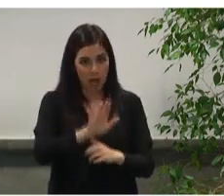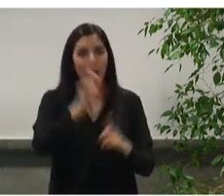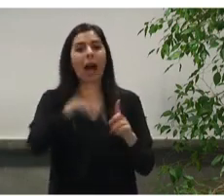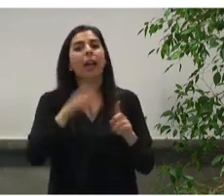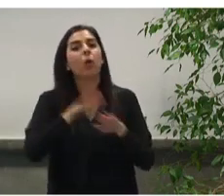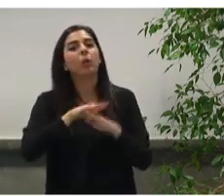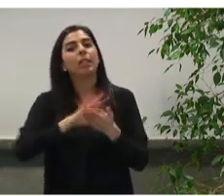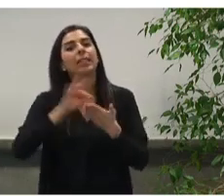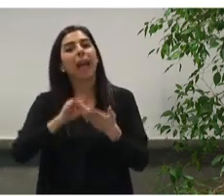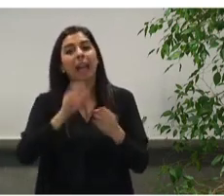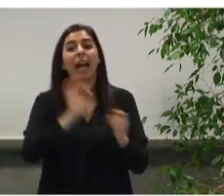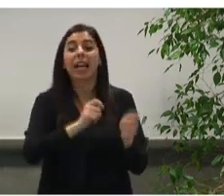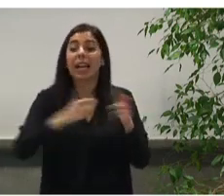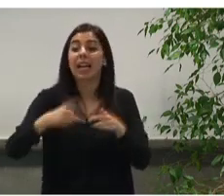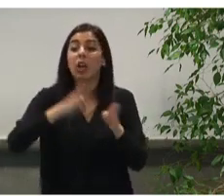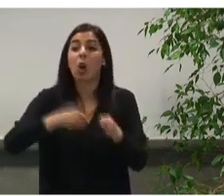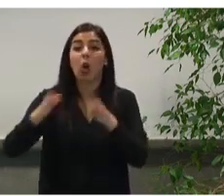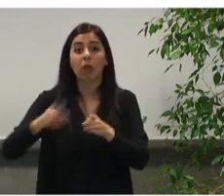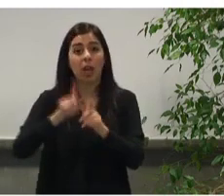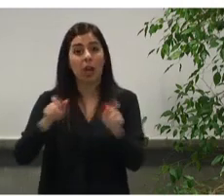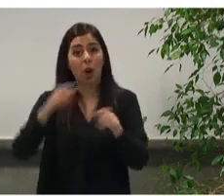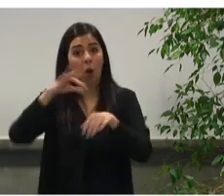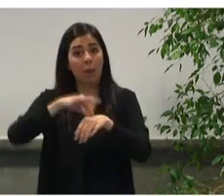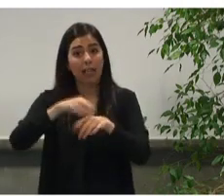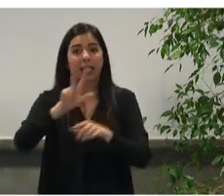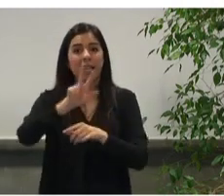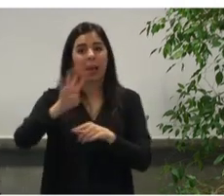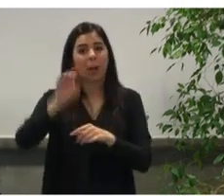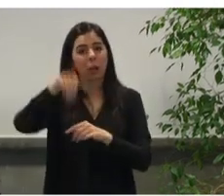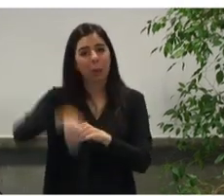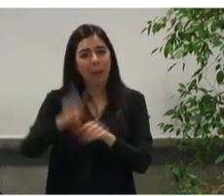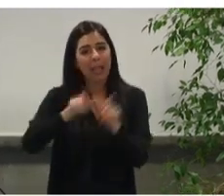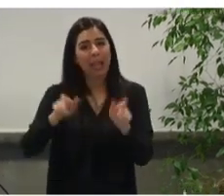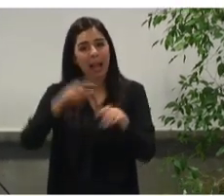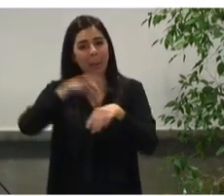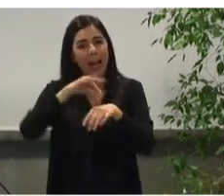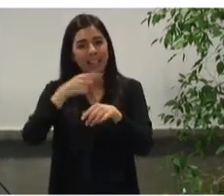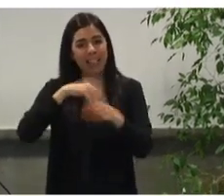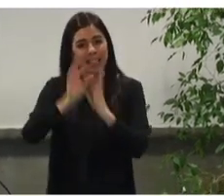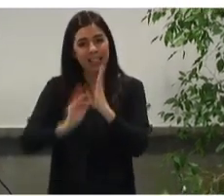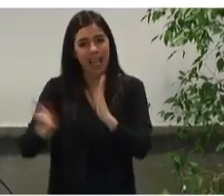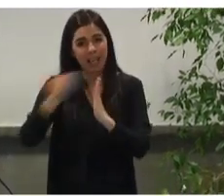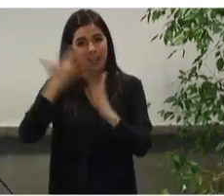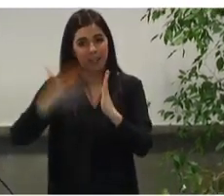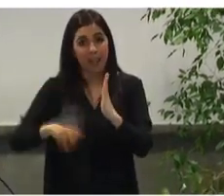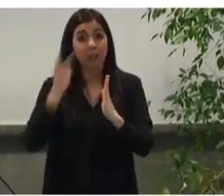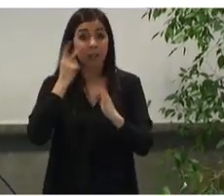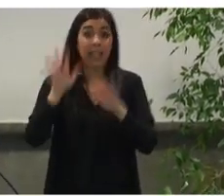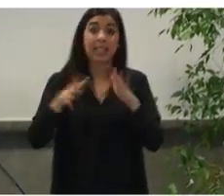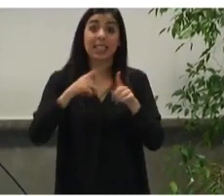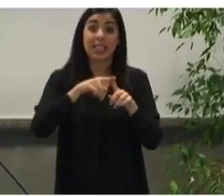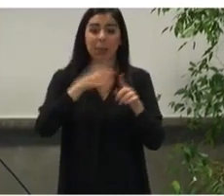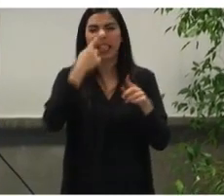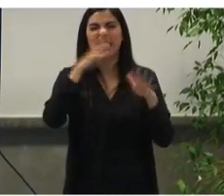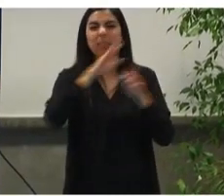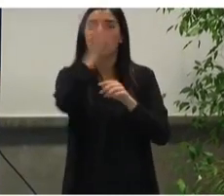la data di ospedalizzazione dei pazienti, dei 34.000 pazienti per cui abbiamo il dato. E le stime, come vedete, sono molto simili regione